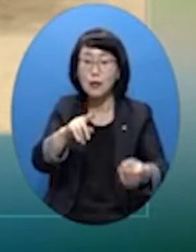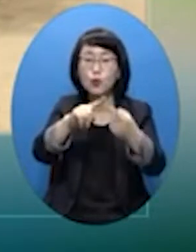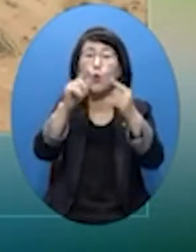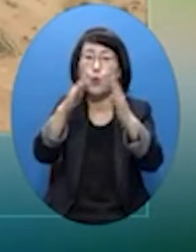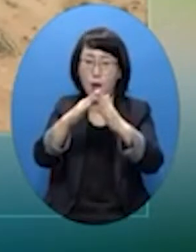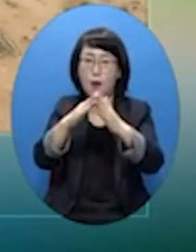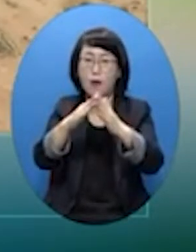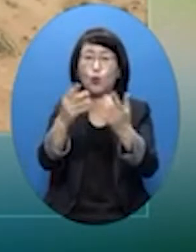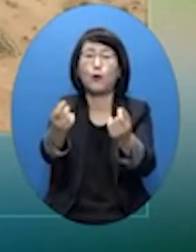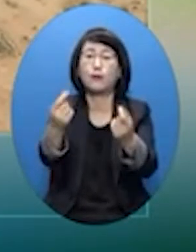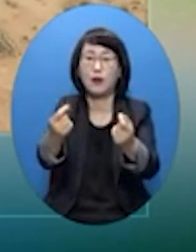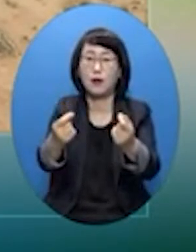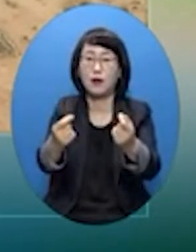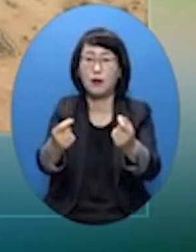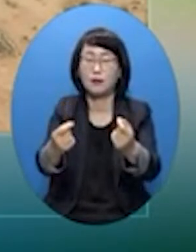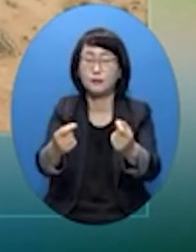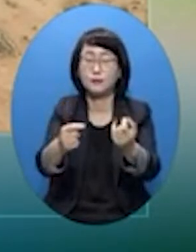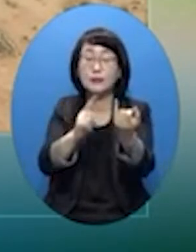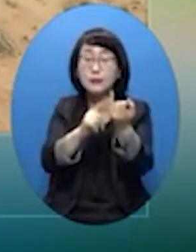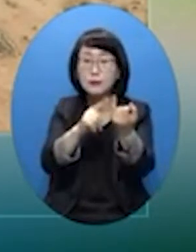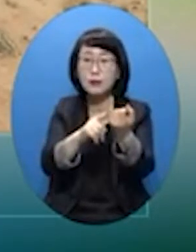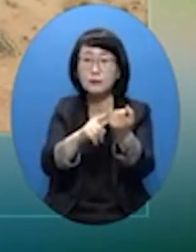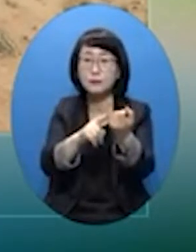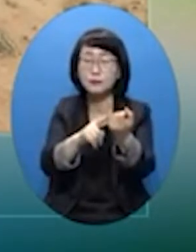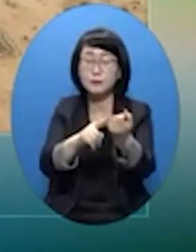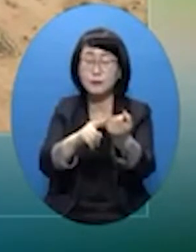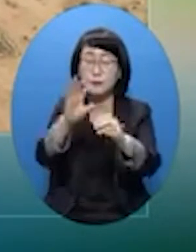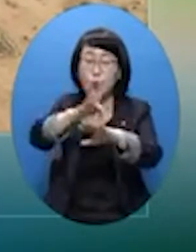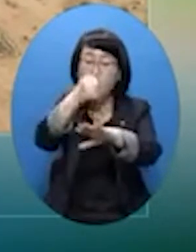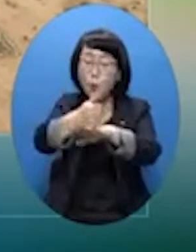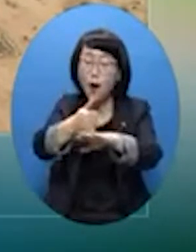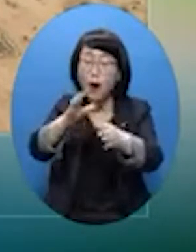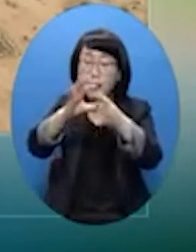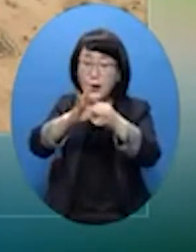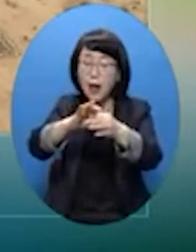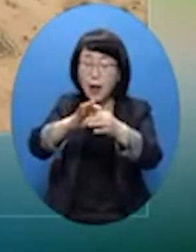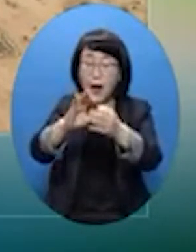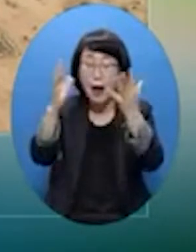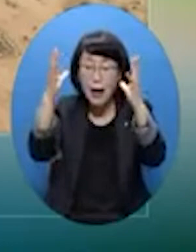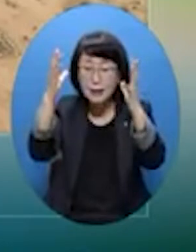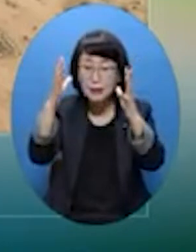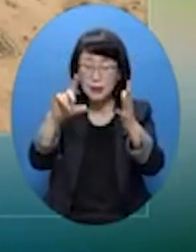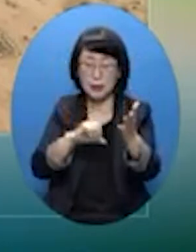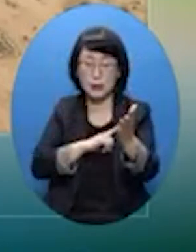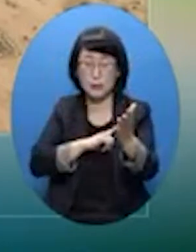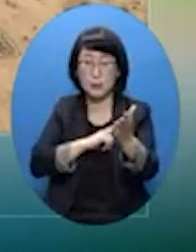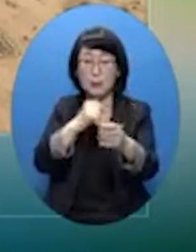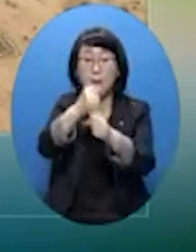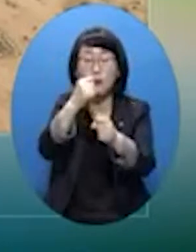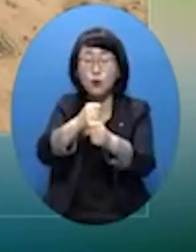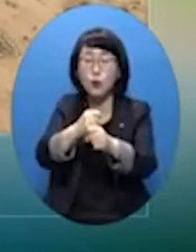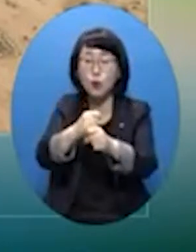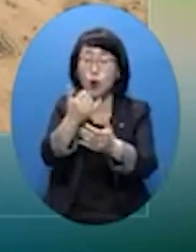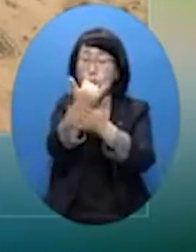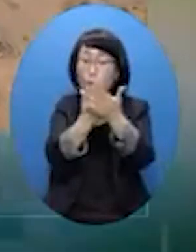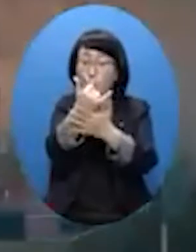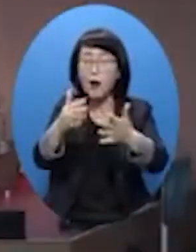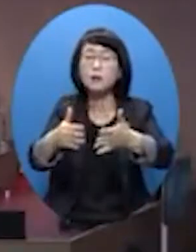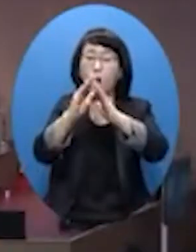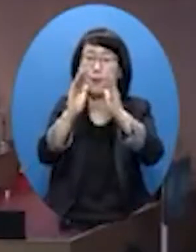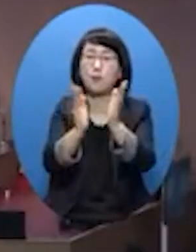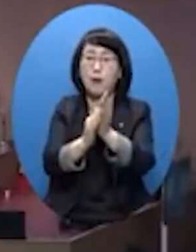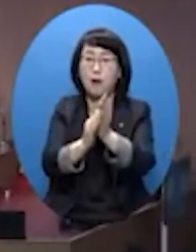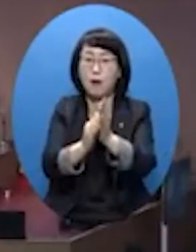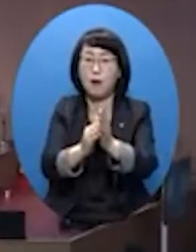것입니다 임 소매 다른 킹스 키즈 라고 하는 이름의 고아원과 유천을 열어서 지역 아이들을 보다 핍니다 가난을